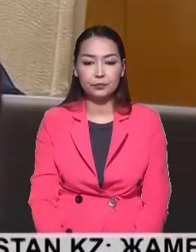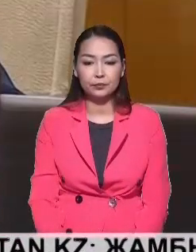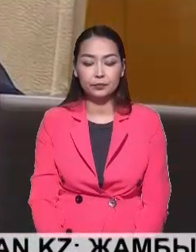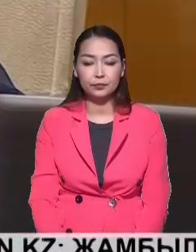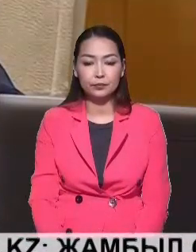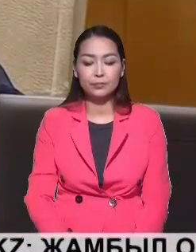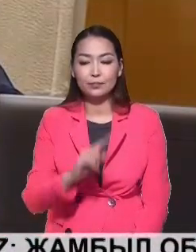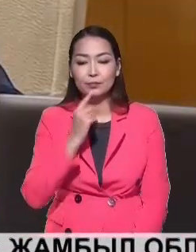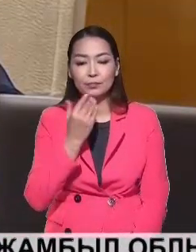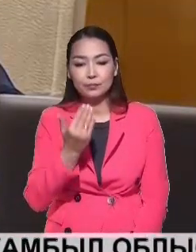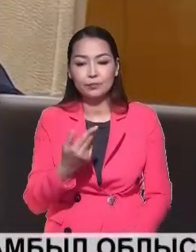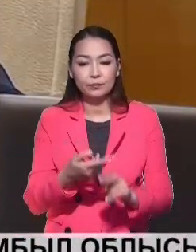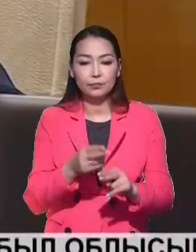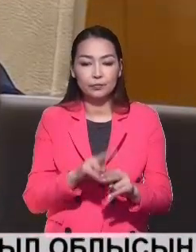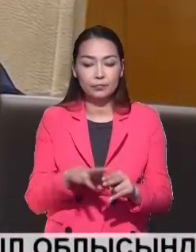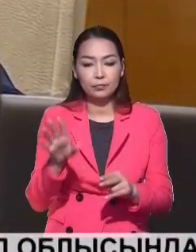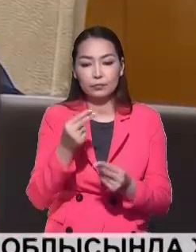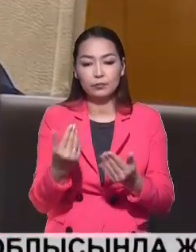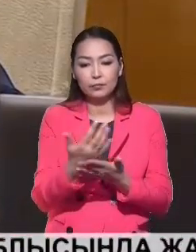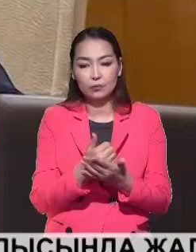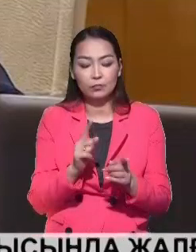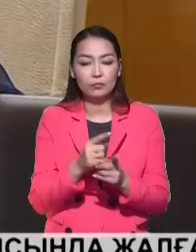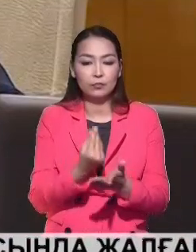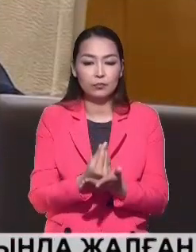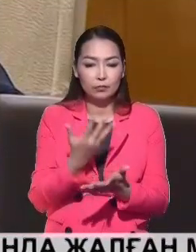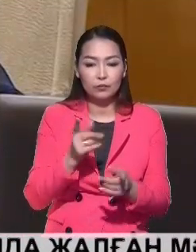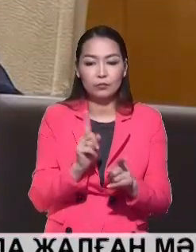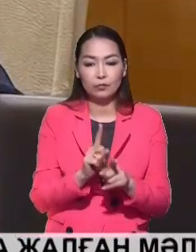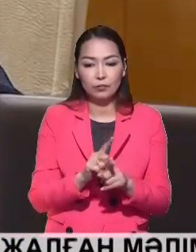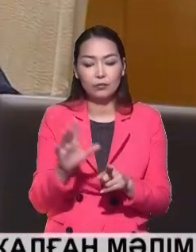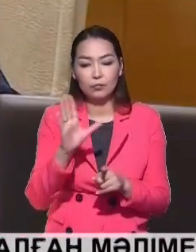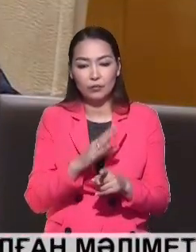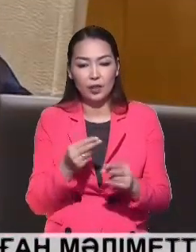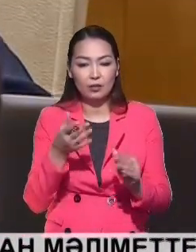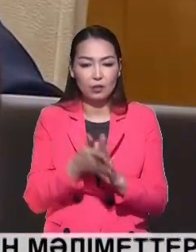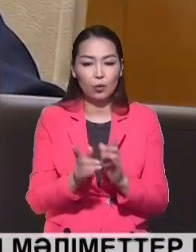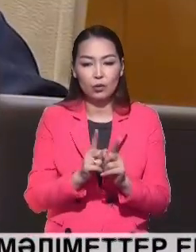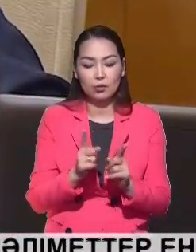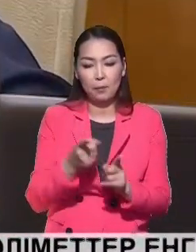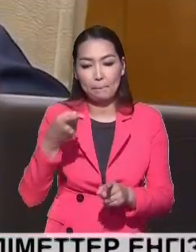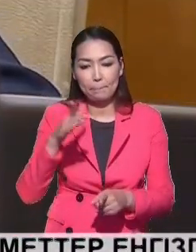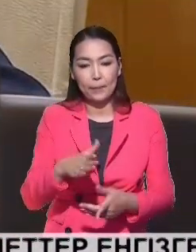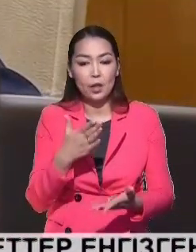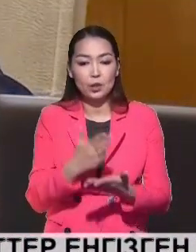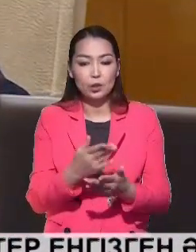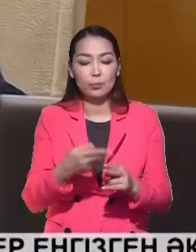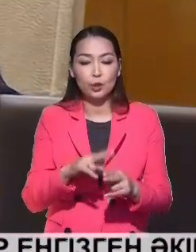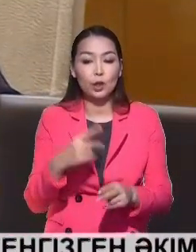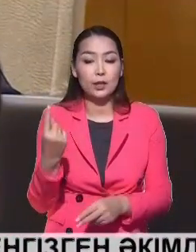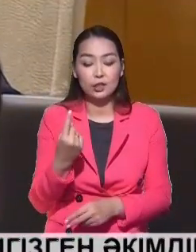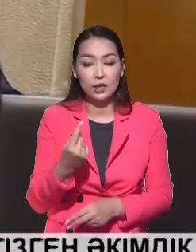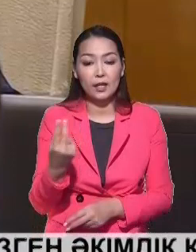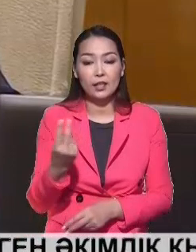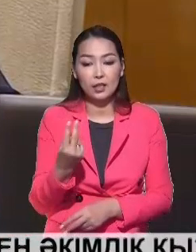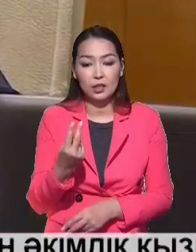тура қарасақ, баспанаға қаржы жинаудан қымбатшылық қыспақ қалып, күнкөріс мәселесі алдыңғы орынға шықты. Бұл бір.